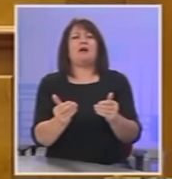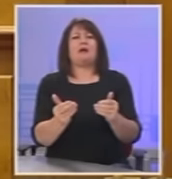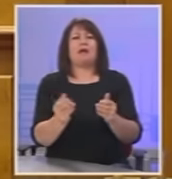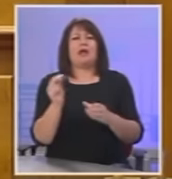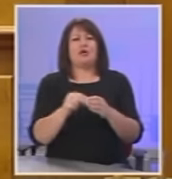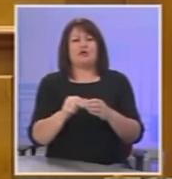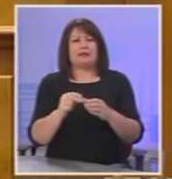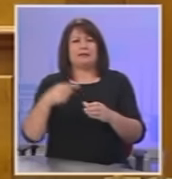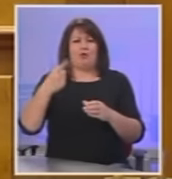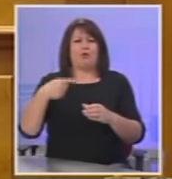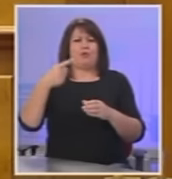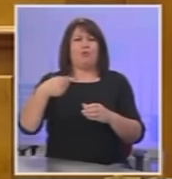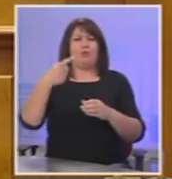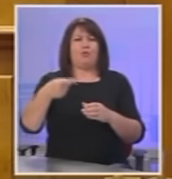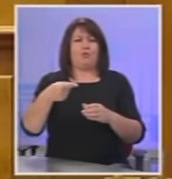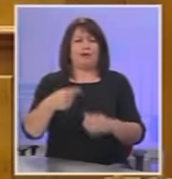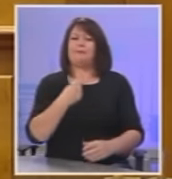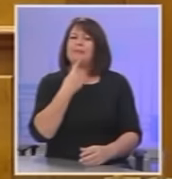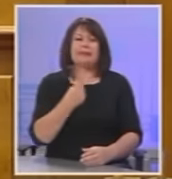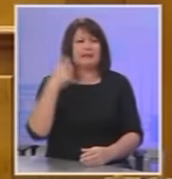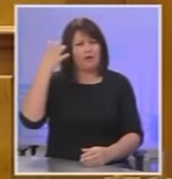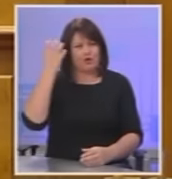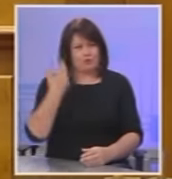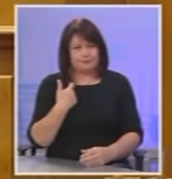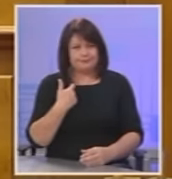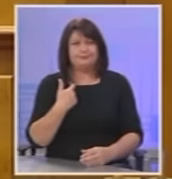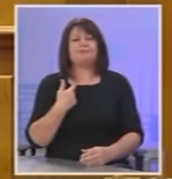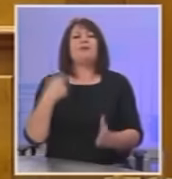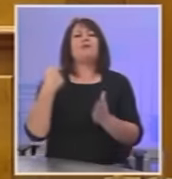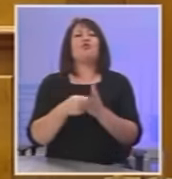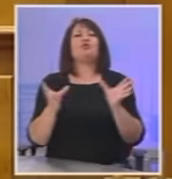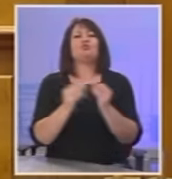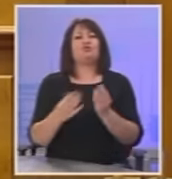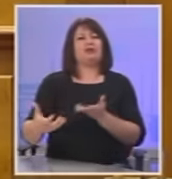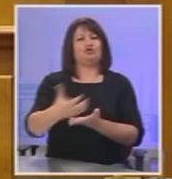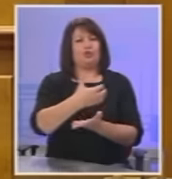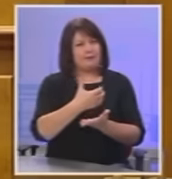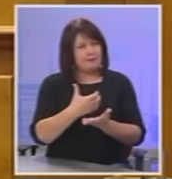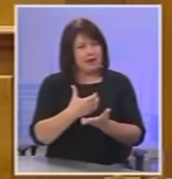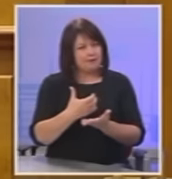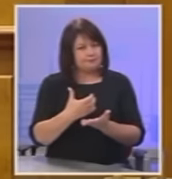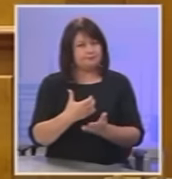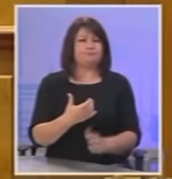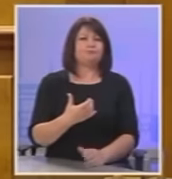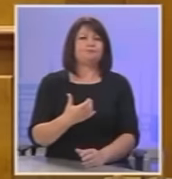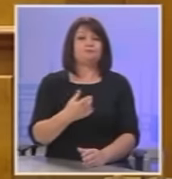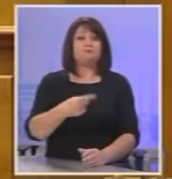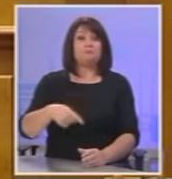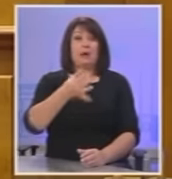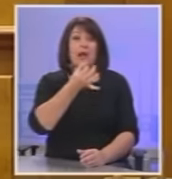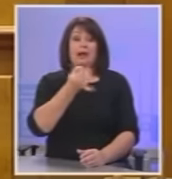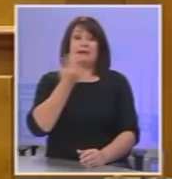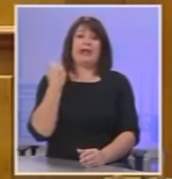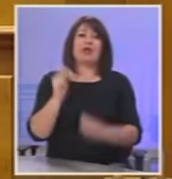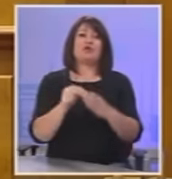εκλογών. Και αναφέρομαι τόσο σε εκείνα που αφορούν το φόρο εισοδήματος, που όπως όλοι λέγατε